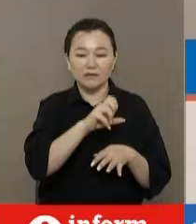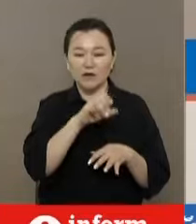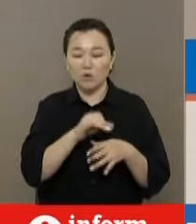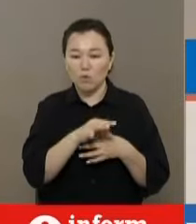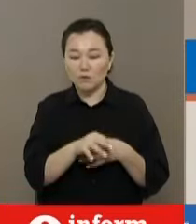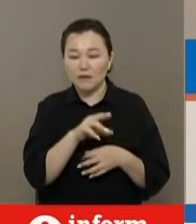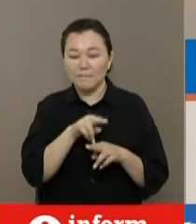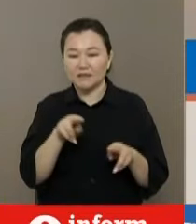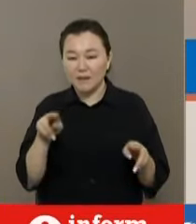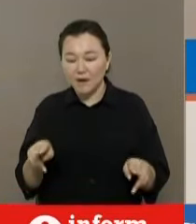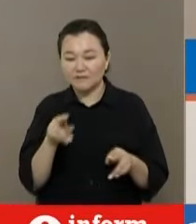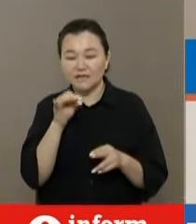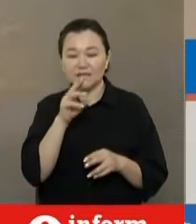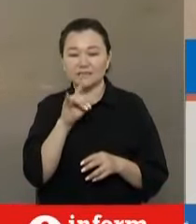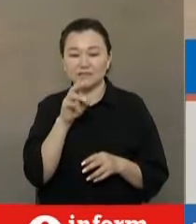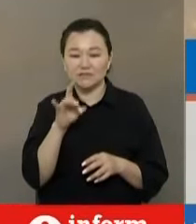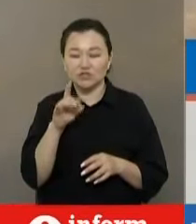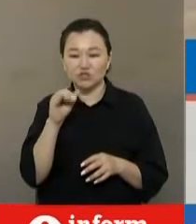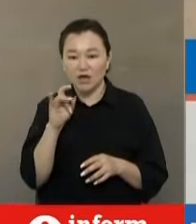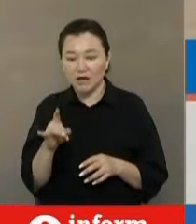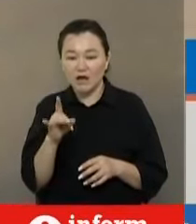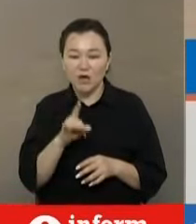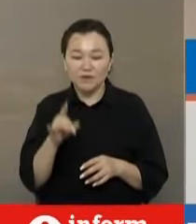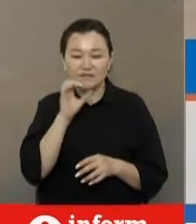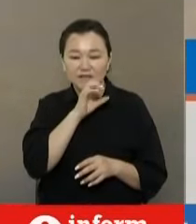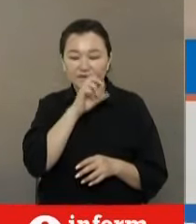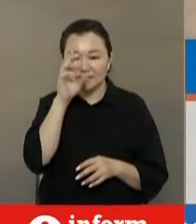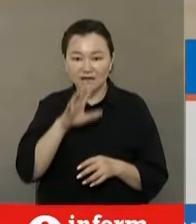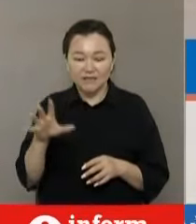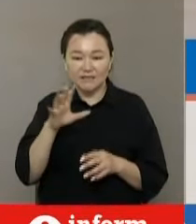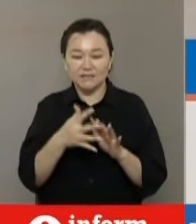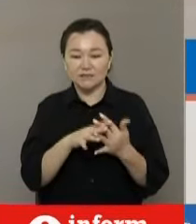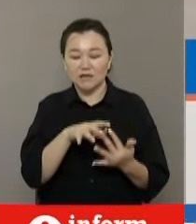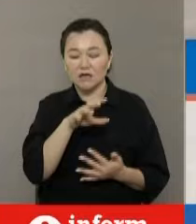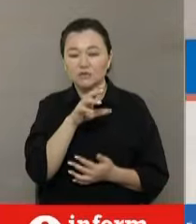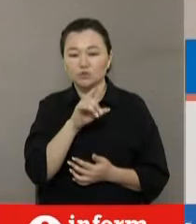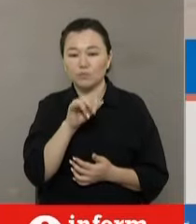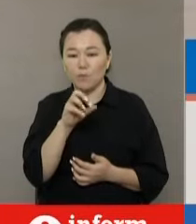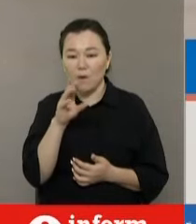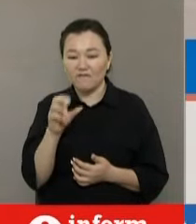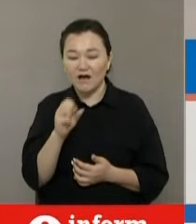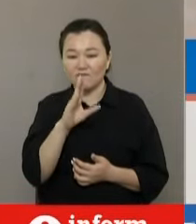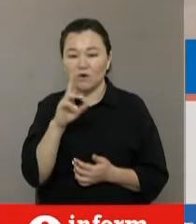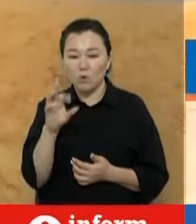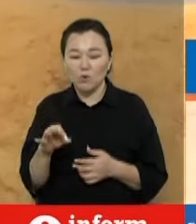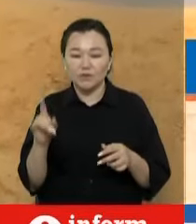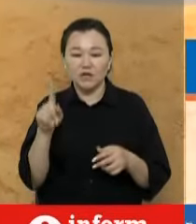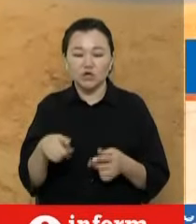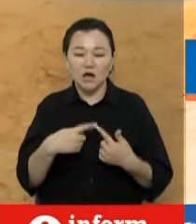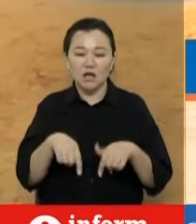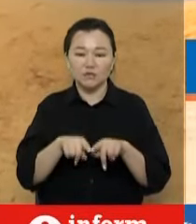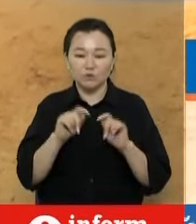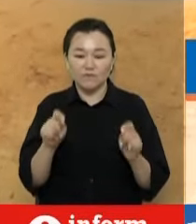в Петропавловске и Хызылжайском районе на севере страны и в селе Зубовка Восточно-Казахстанской области. Также